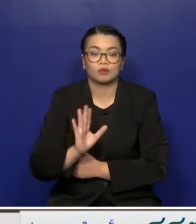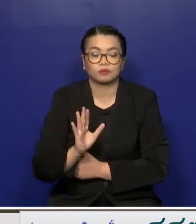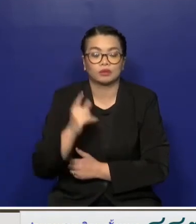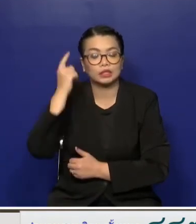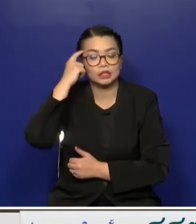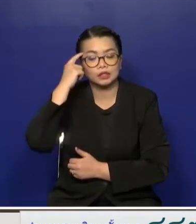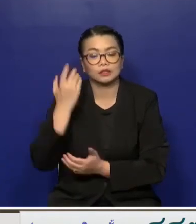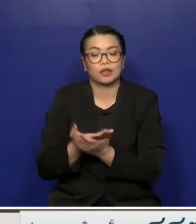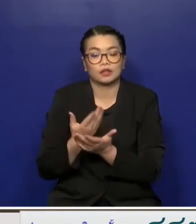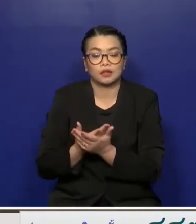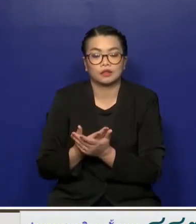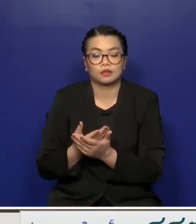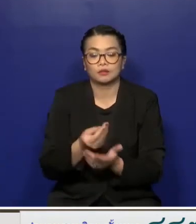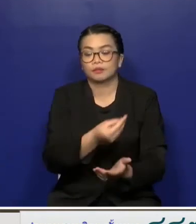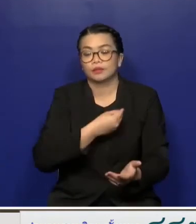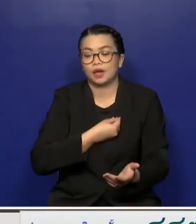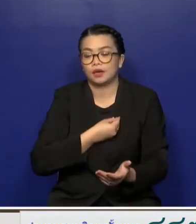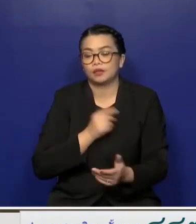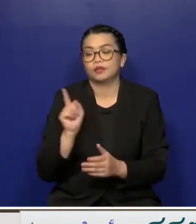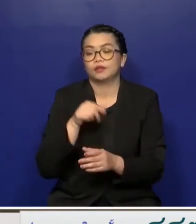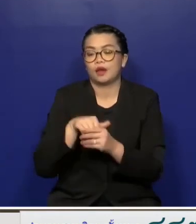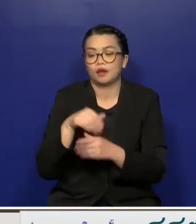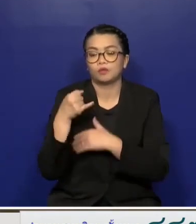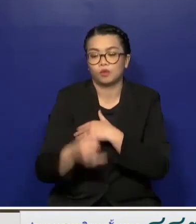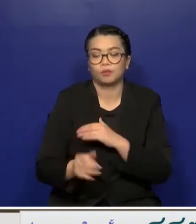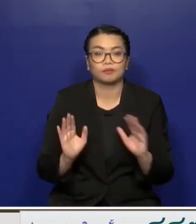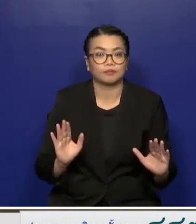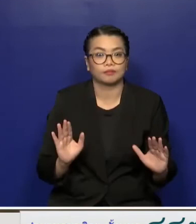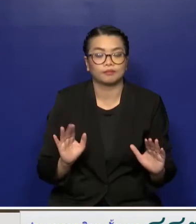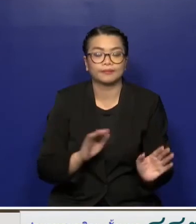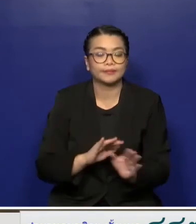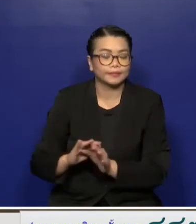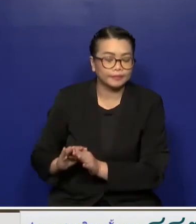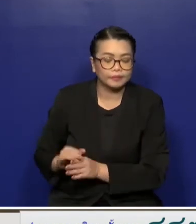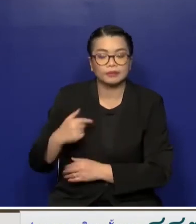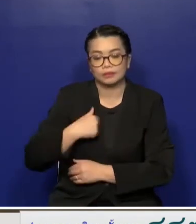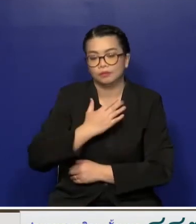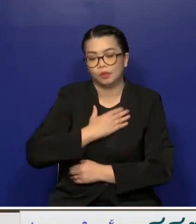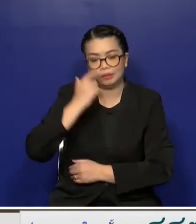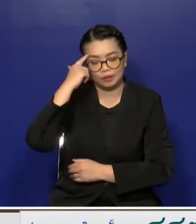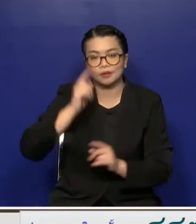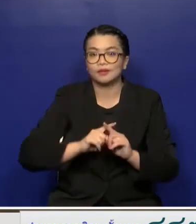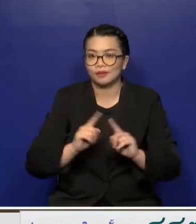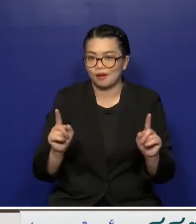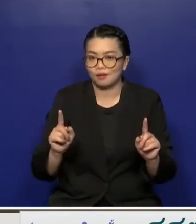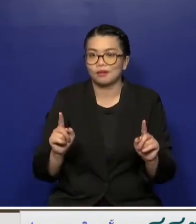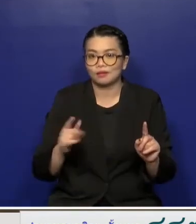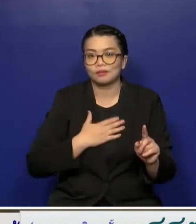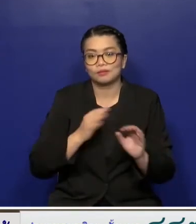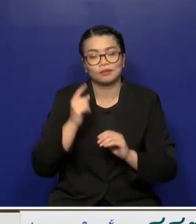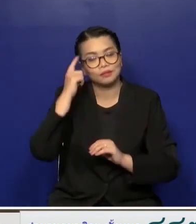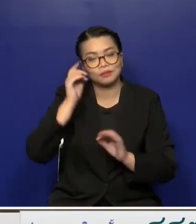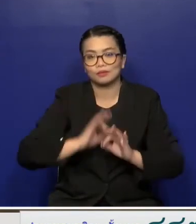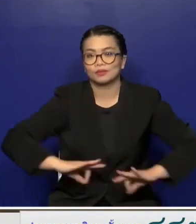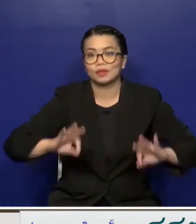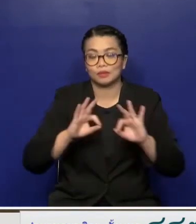เพราะฉะนั้นผมอยากจะกราบเรียนท่านประธานว่าหลักการก็ต่างกันในจุดตรงนี้เป็นจุดสำคัญผมอยากเ